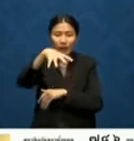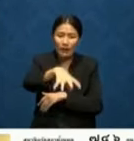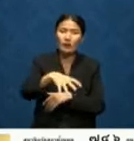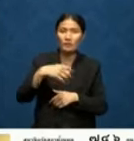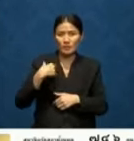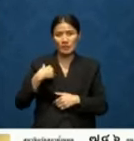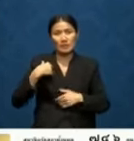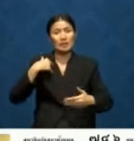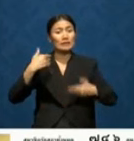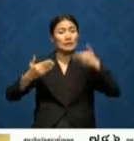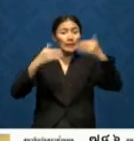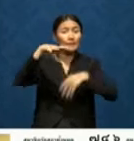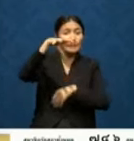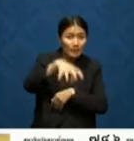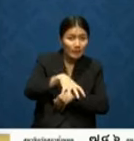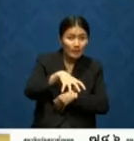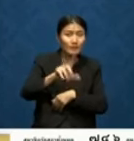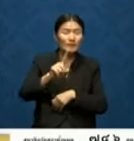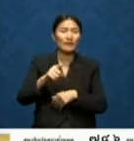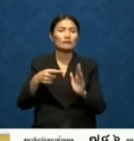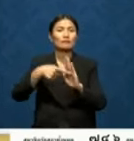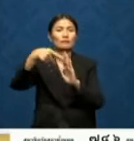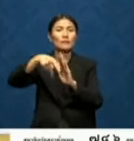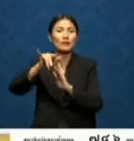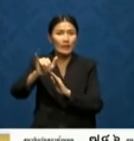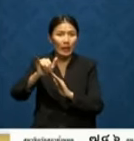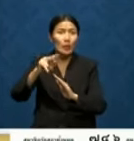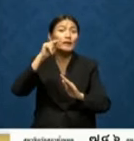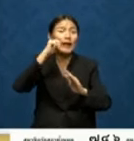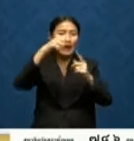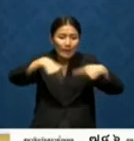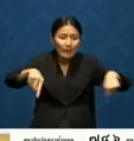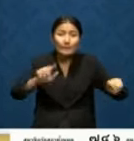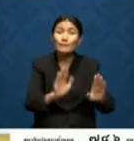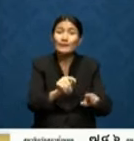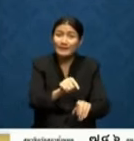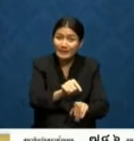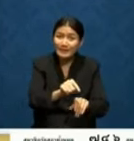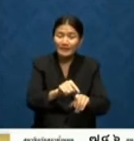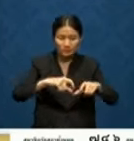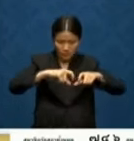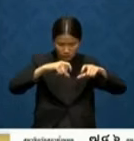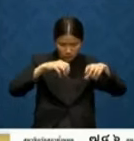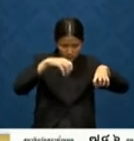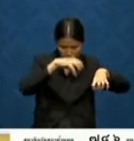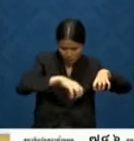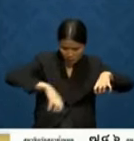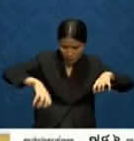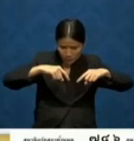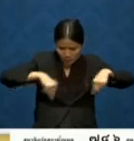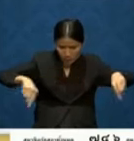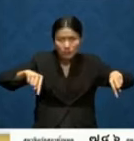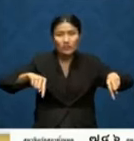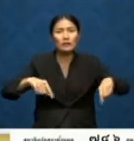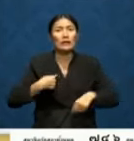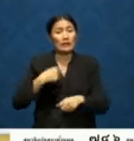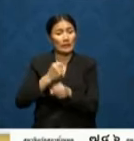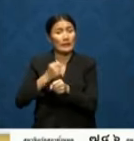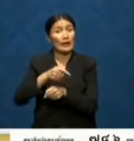านสร้างสรรค์ที่กวางพะเยาการดำเนินการเช่นนี้เป็นการดำเนินการโด